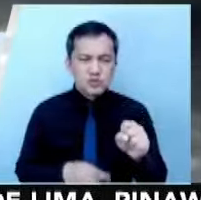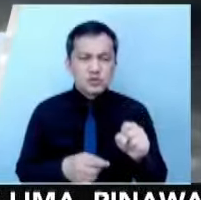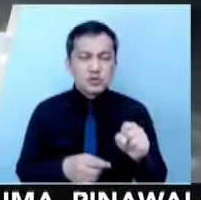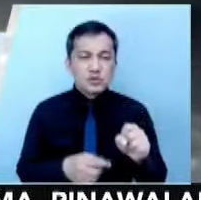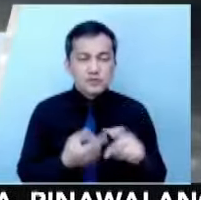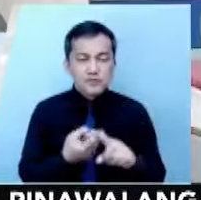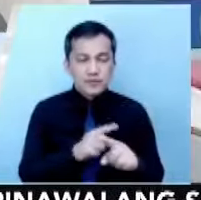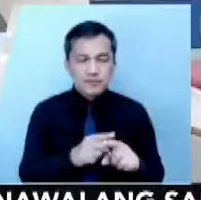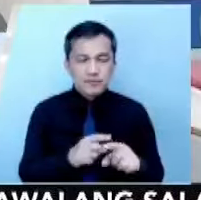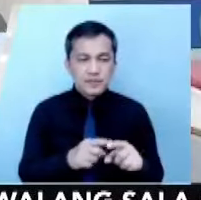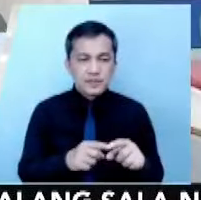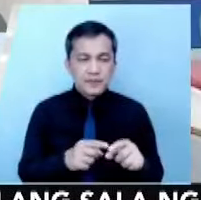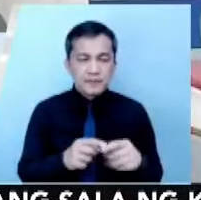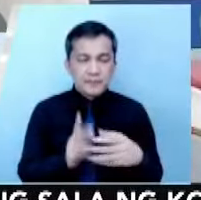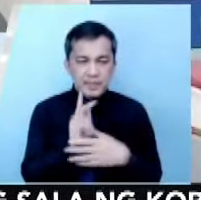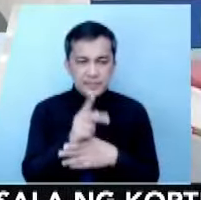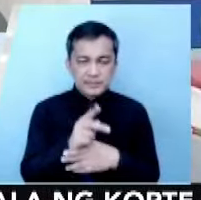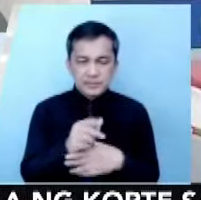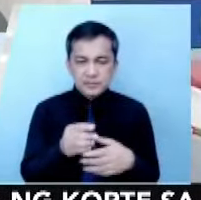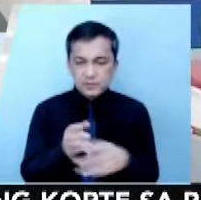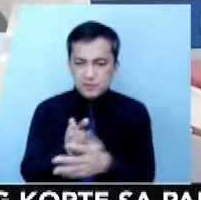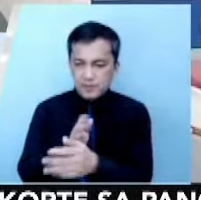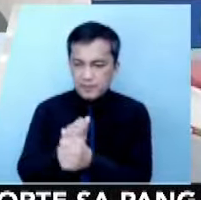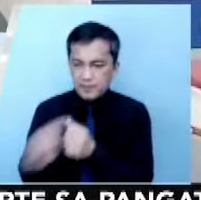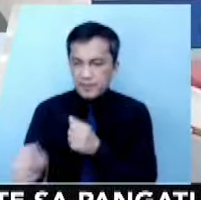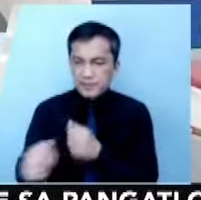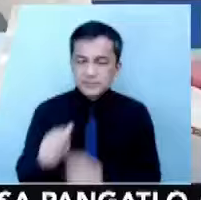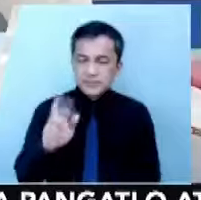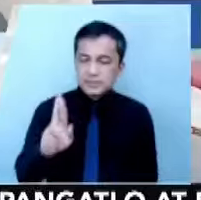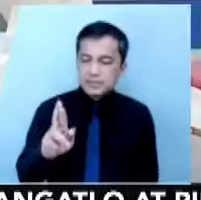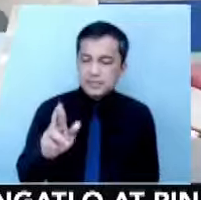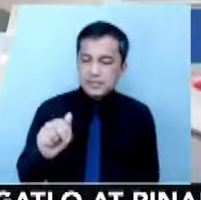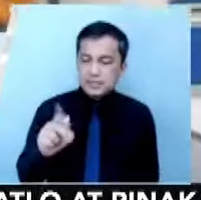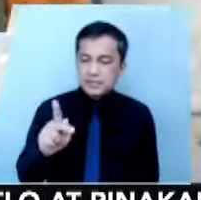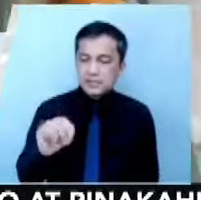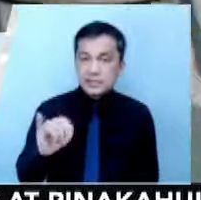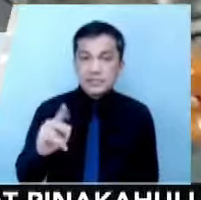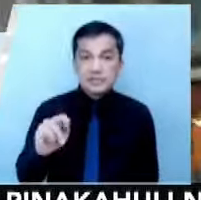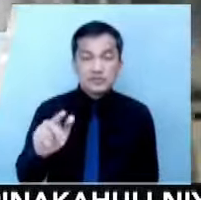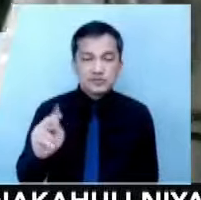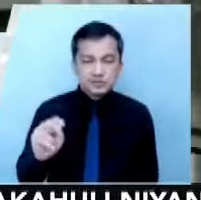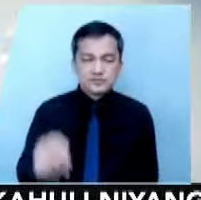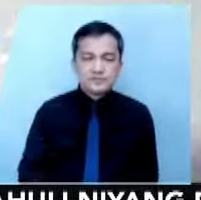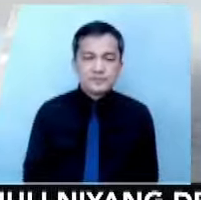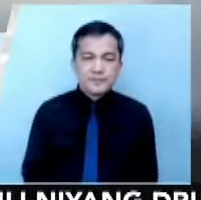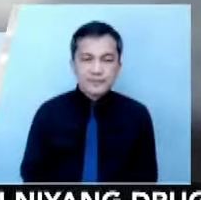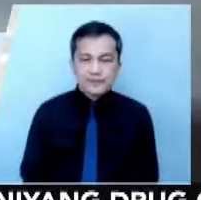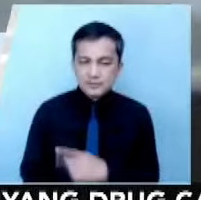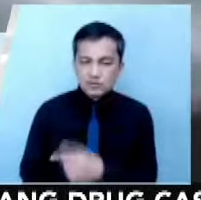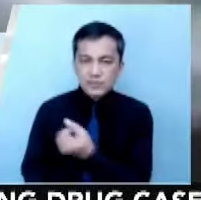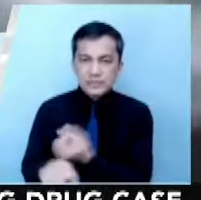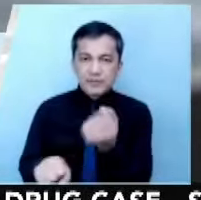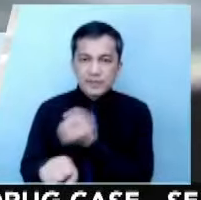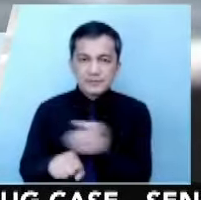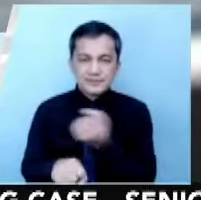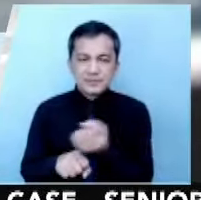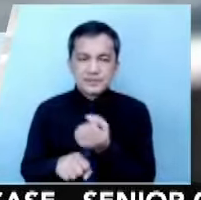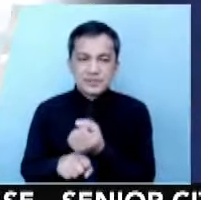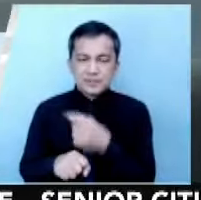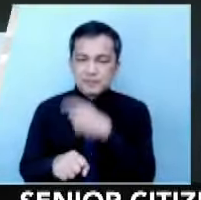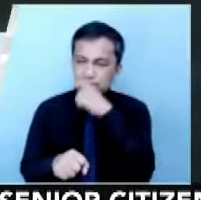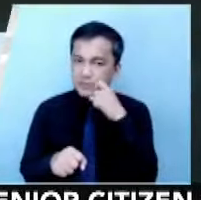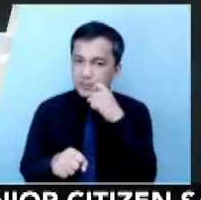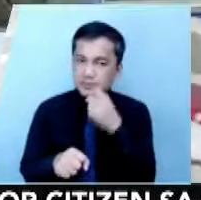sa radiation. Ito na yung hemostat. Ito na siya. Okay. So matibay na siya. At patutuyuin sa oven